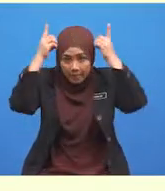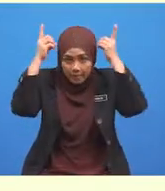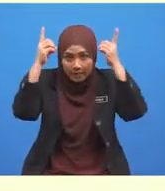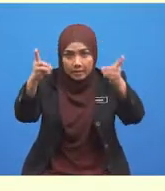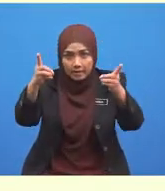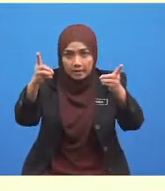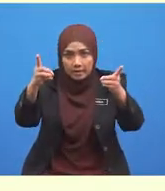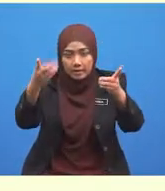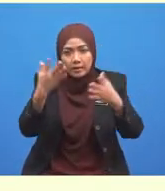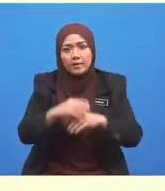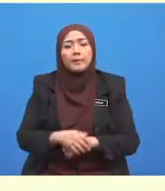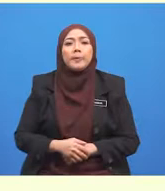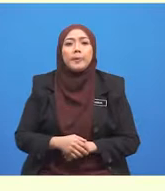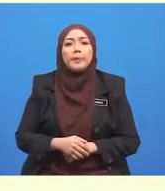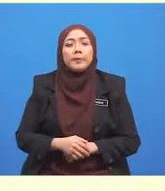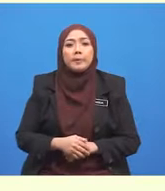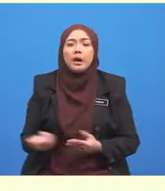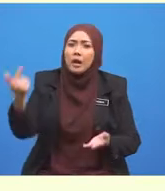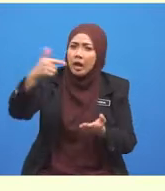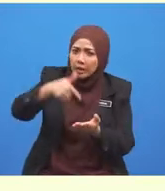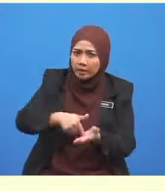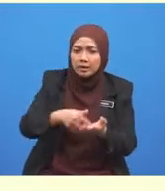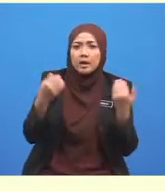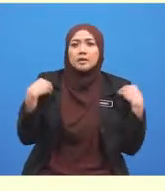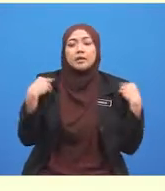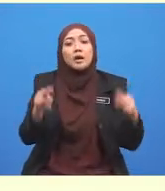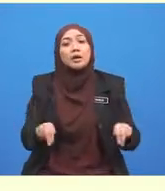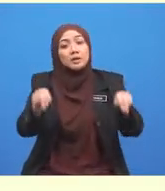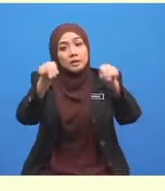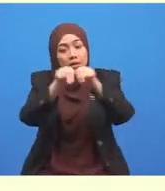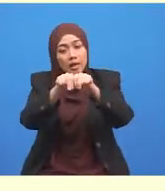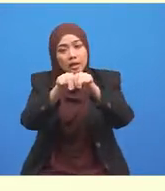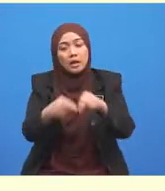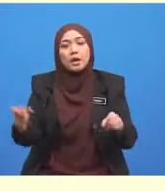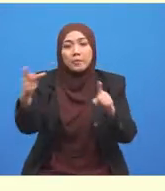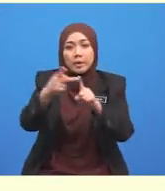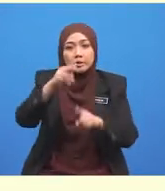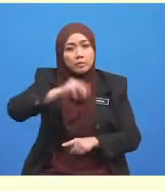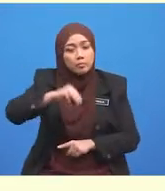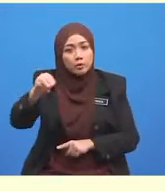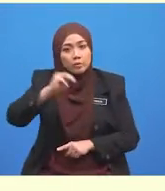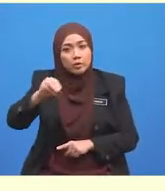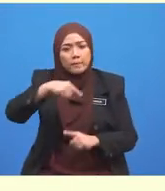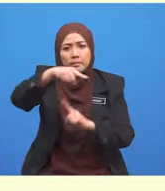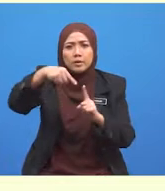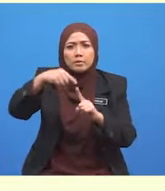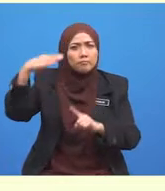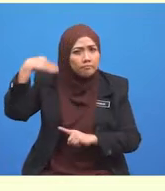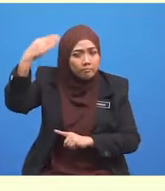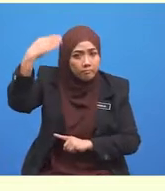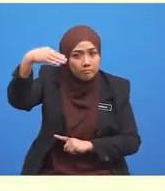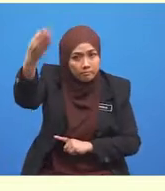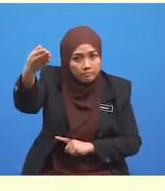simpan lebih bernilai kepada murid-murid di masa akan datang?